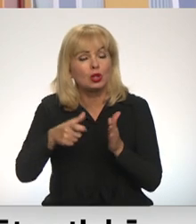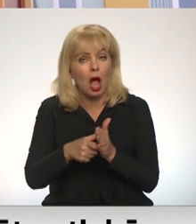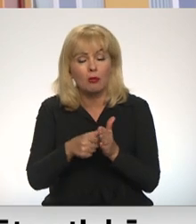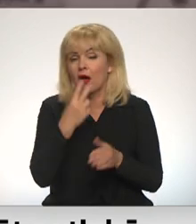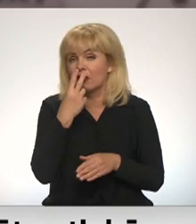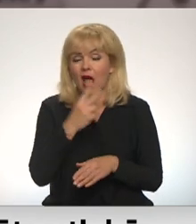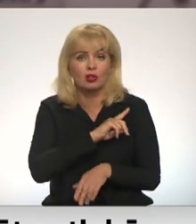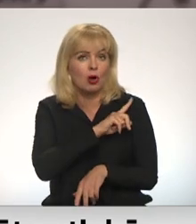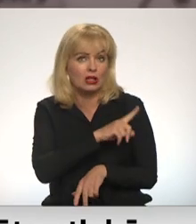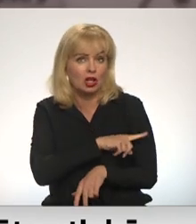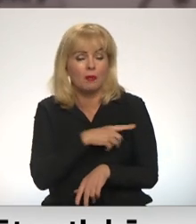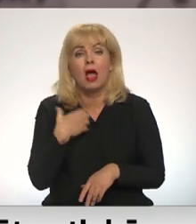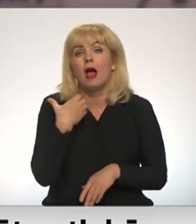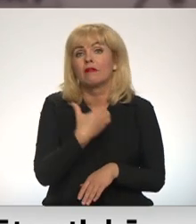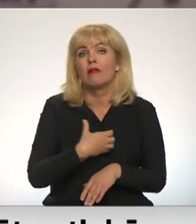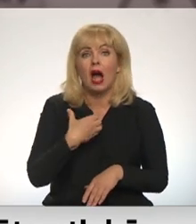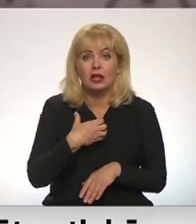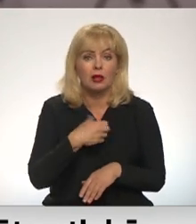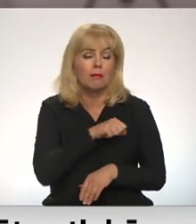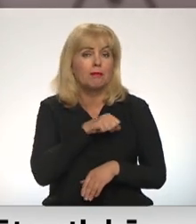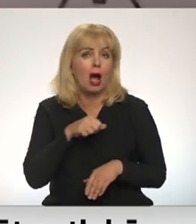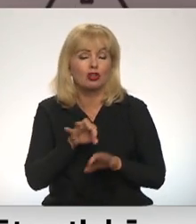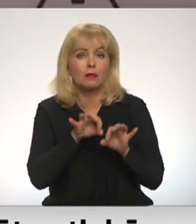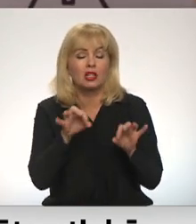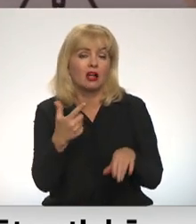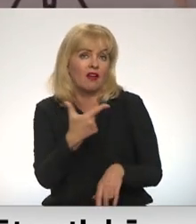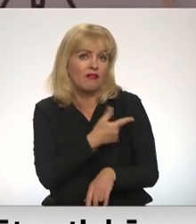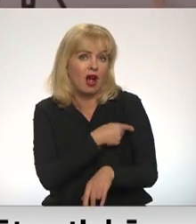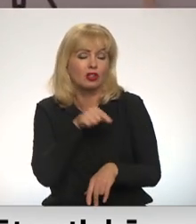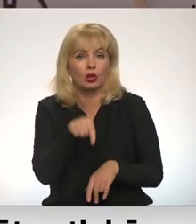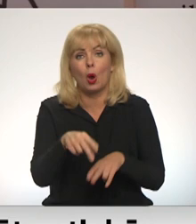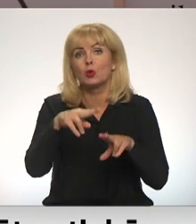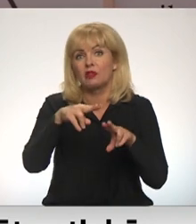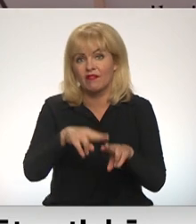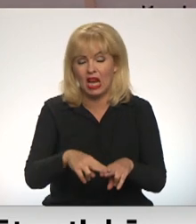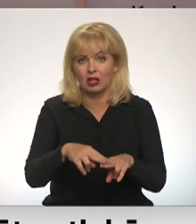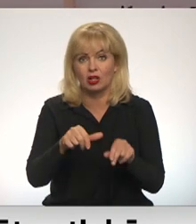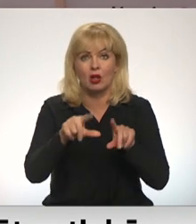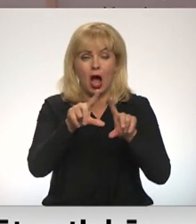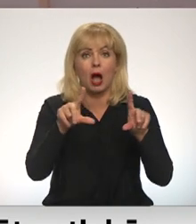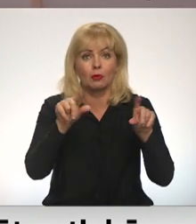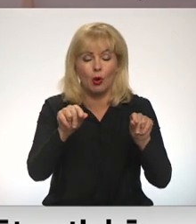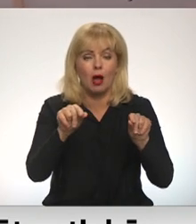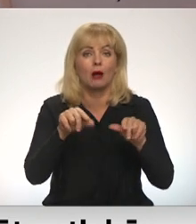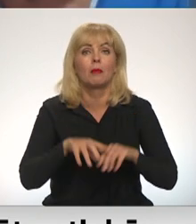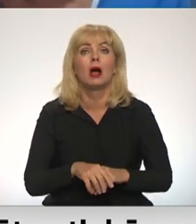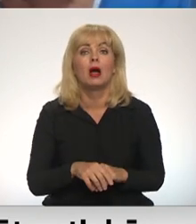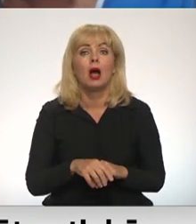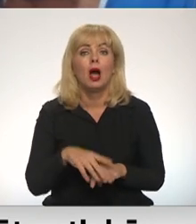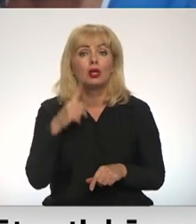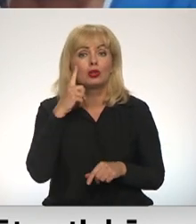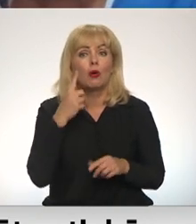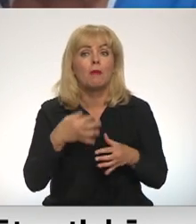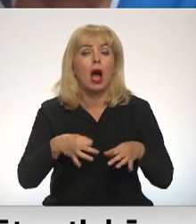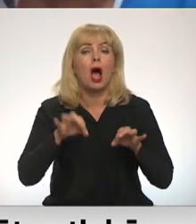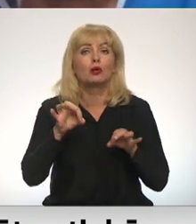nesaskata iespēju un vajadzību pašām sākt vakcinēt aptiekā. Tās aktuāli tikai pilsētās, kuriem